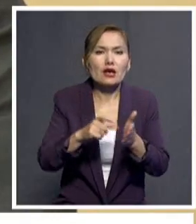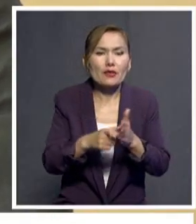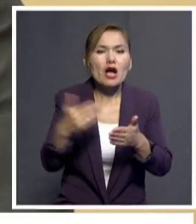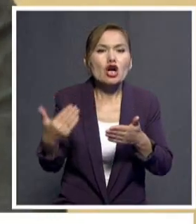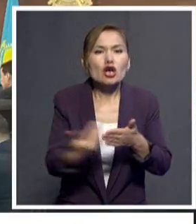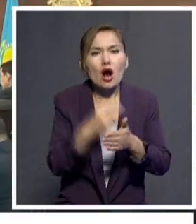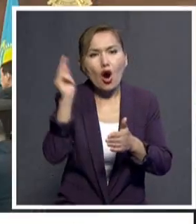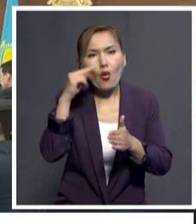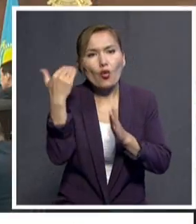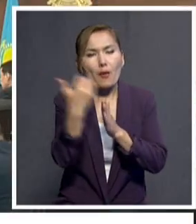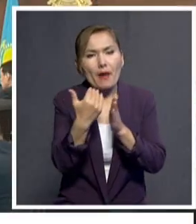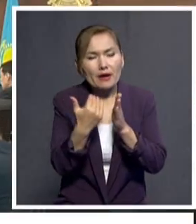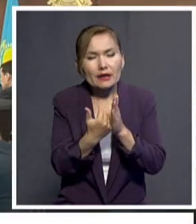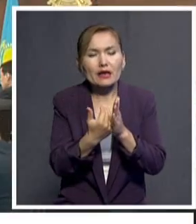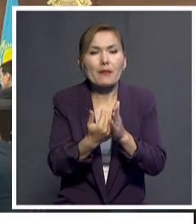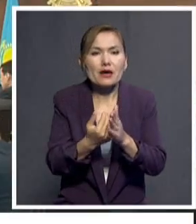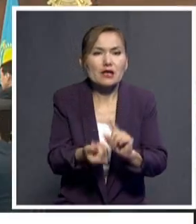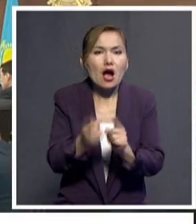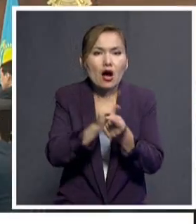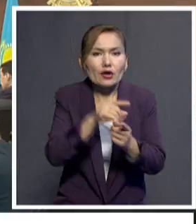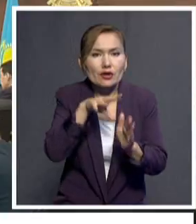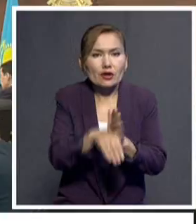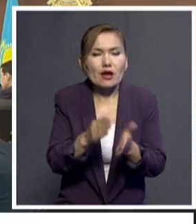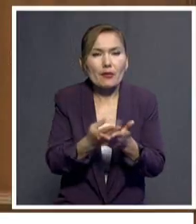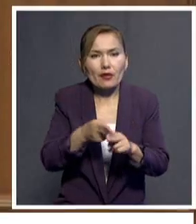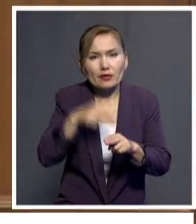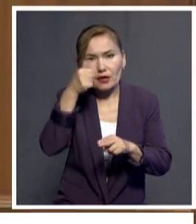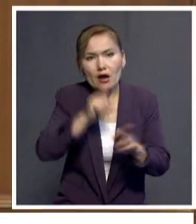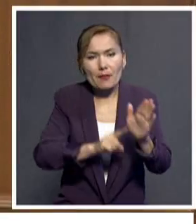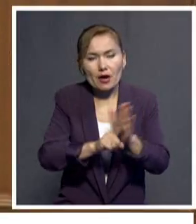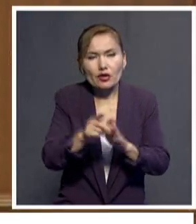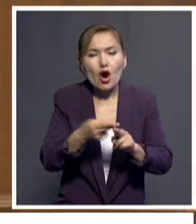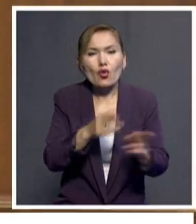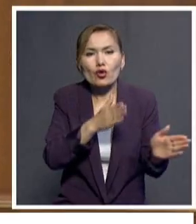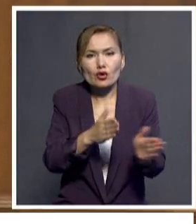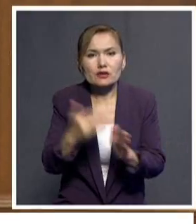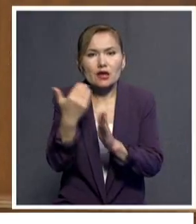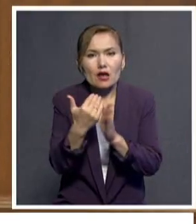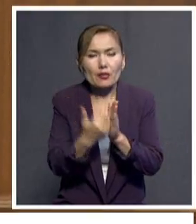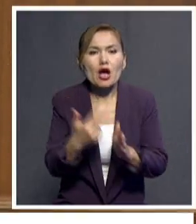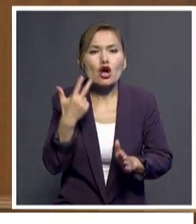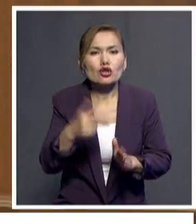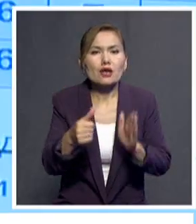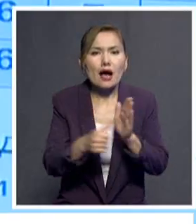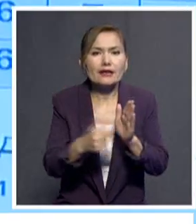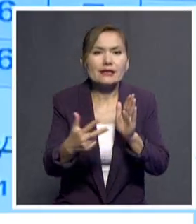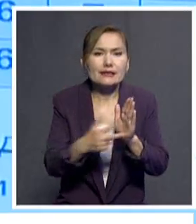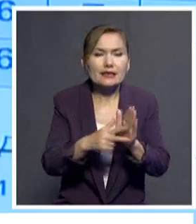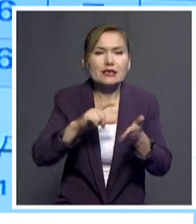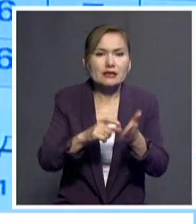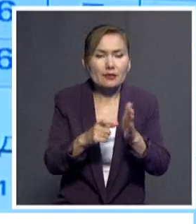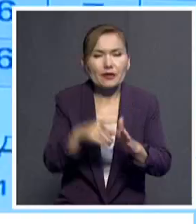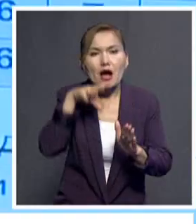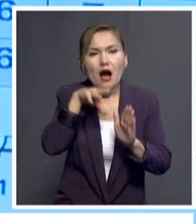оқу бағдарламасына көшкенін еске салды. Ал биылдан бастап осы жүйеге 3-ші, 6-ші және 8-ші сыныптарды